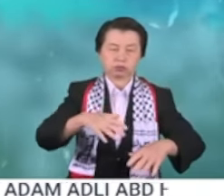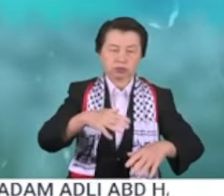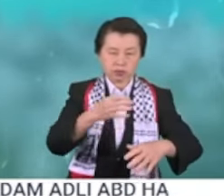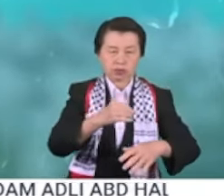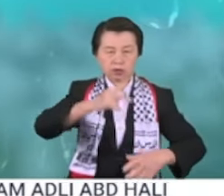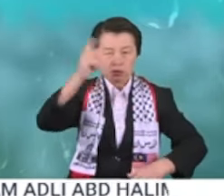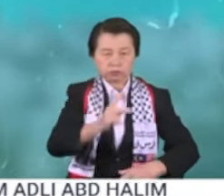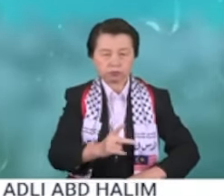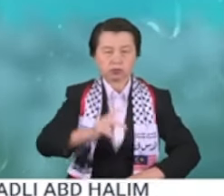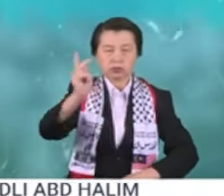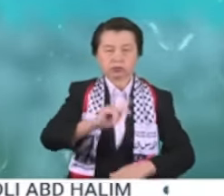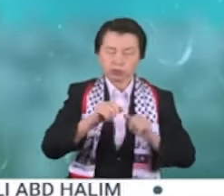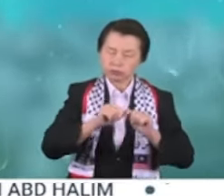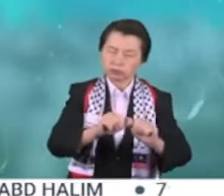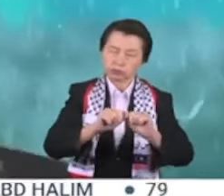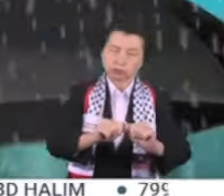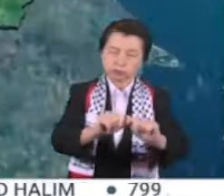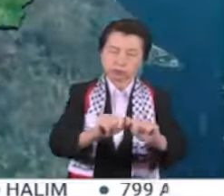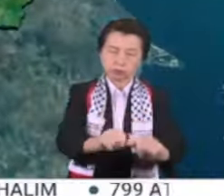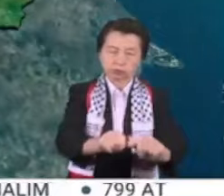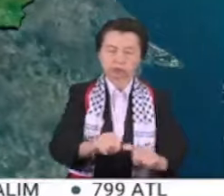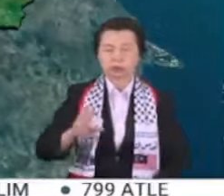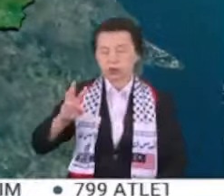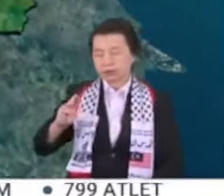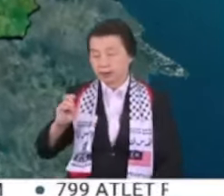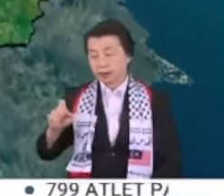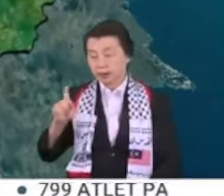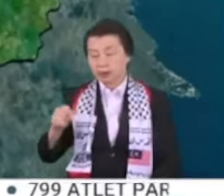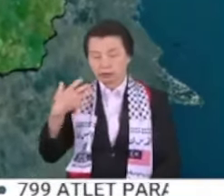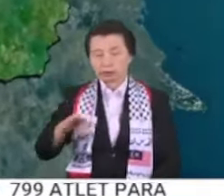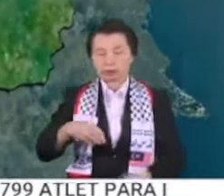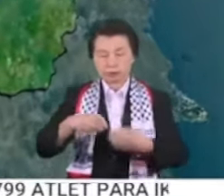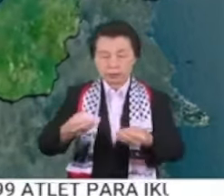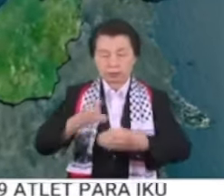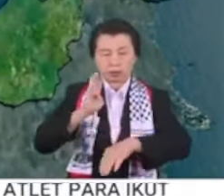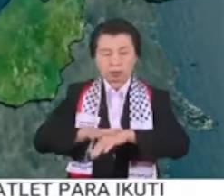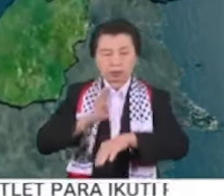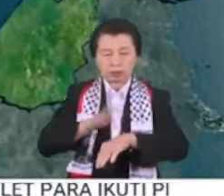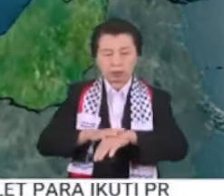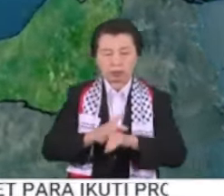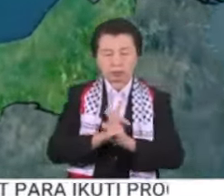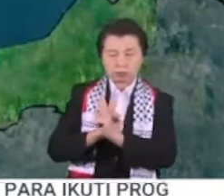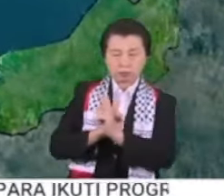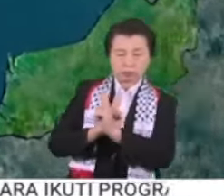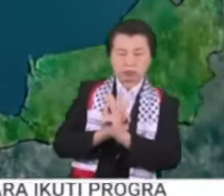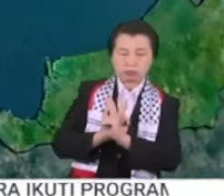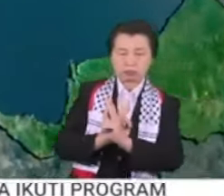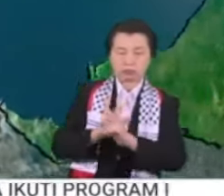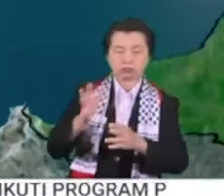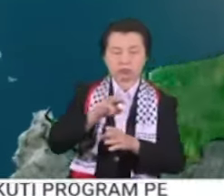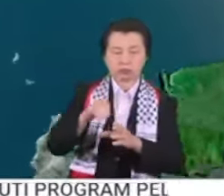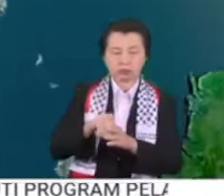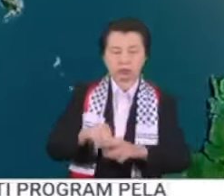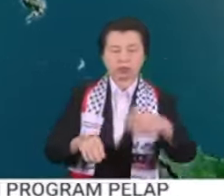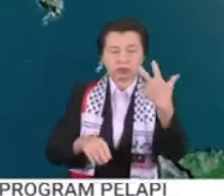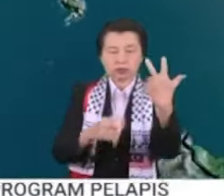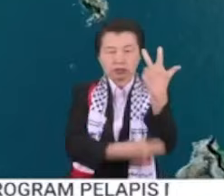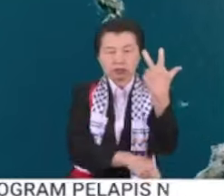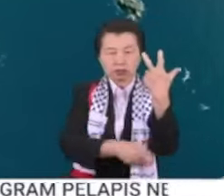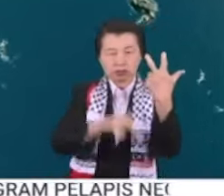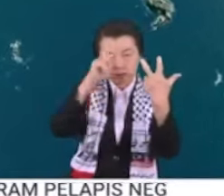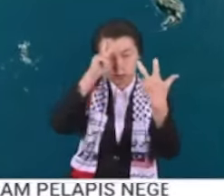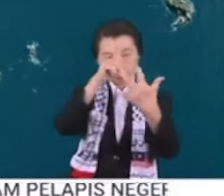juga ribut petir yang agak berterusan. Justru itu, Met Malaysia telah pun mengemaskini amaran hujan berterusan peringkat waspada melibatkan tiga negeri iaitu